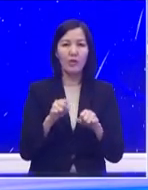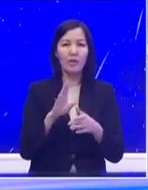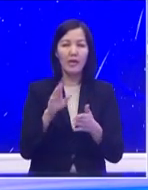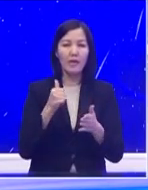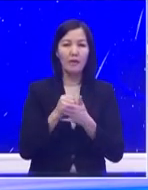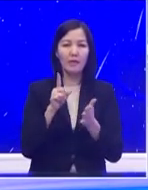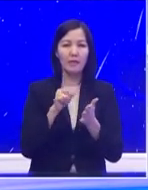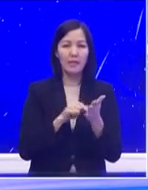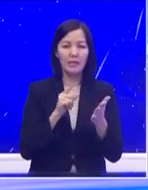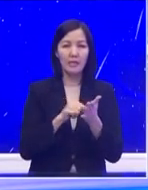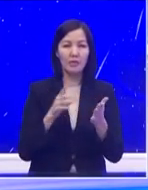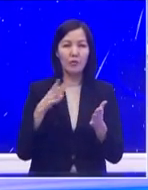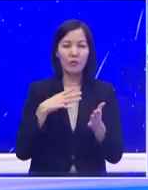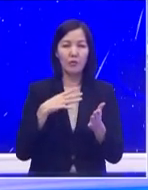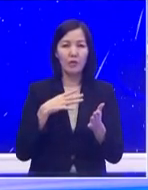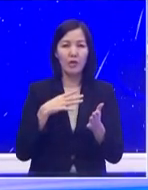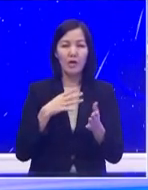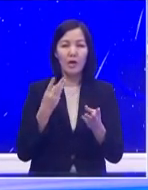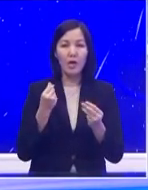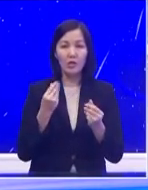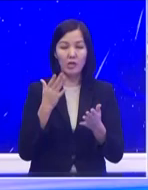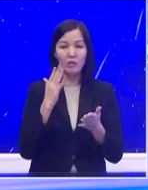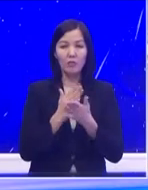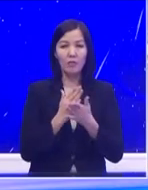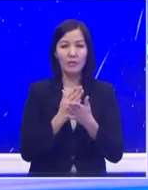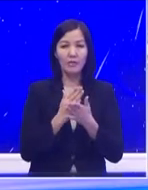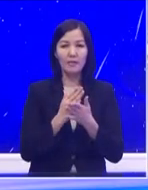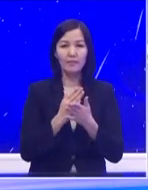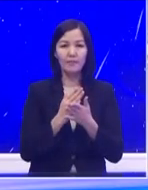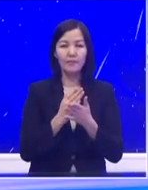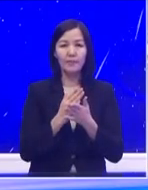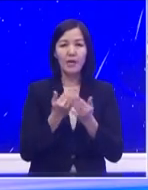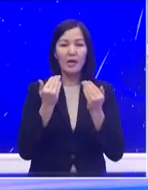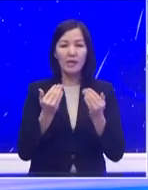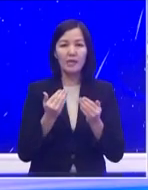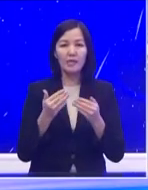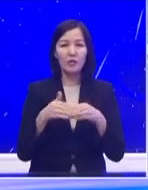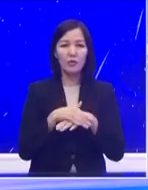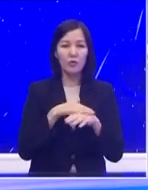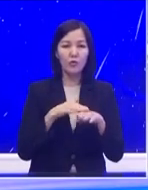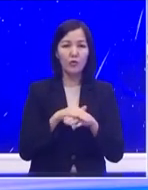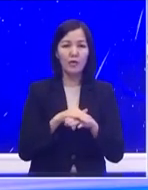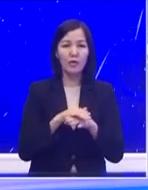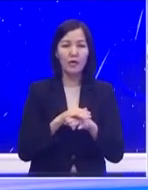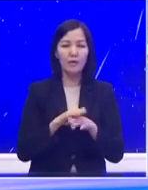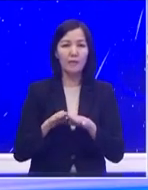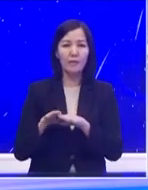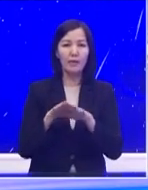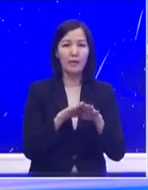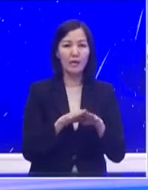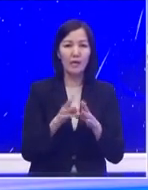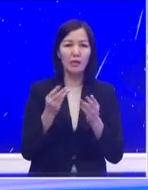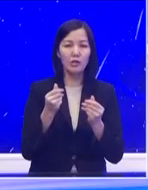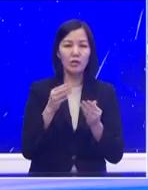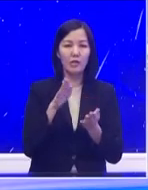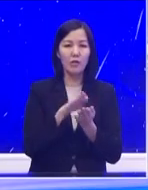ең бастысы зейнеткер болғанда пұлды боласыз. Мамандар кеңесіне құлақ асқан тұрғындар қазір бірыңғай жинақтаушы